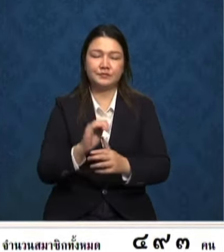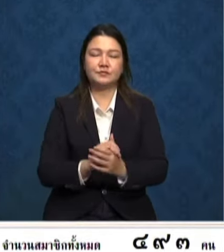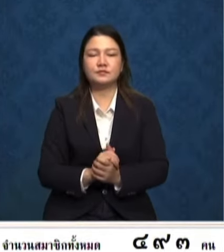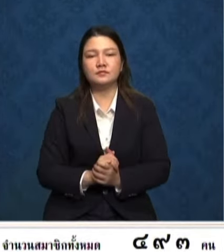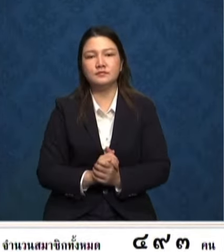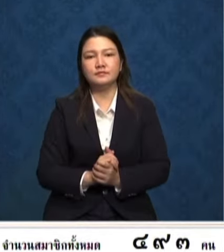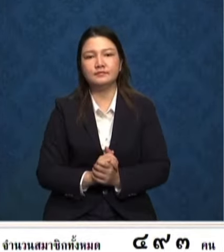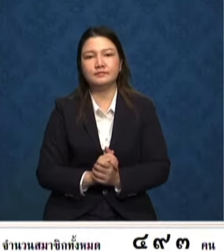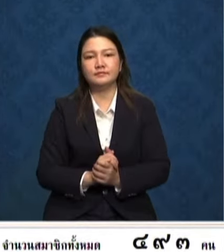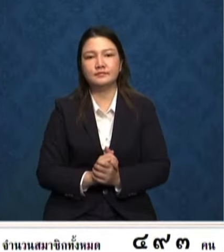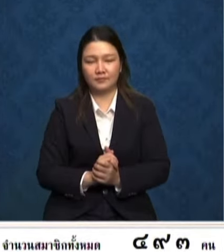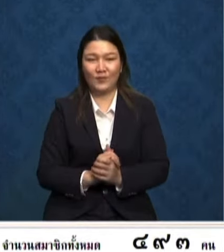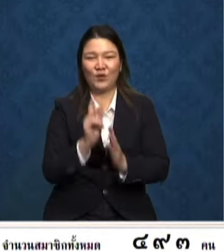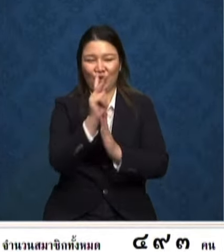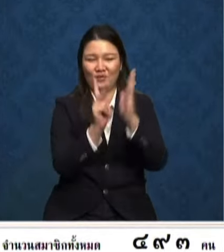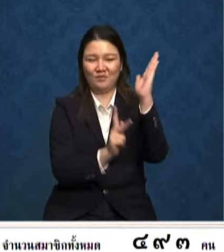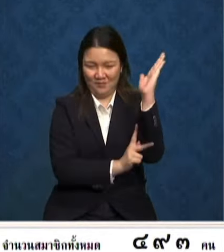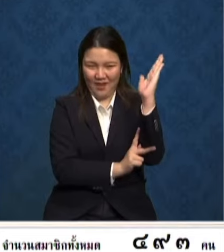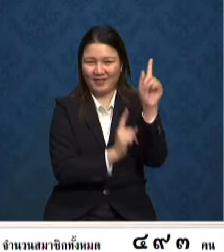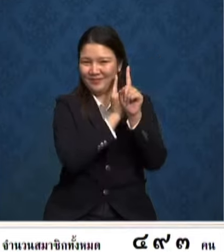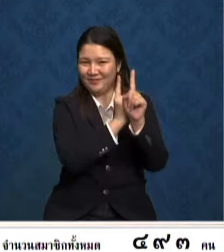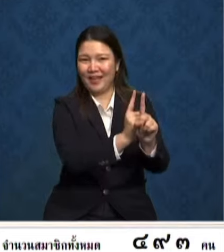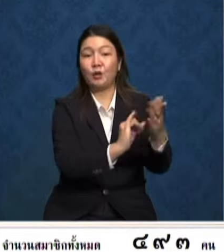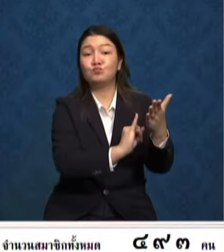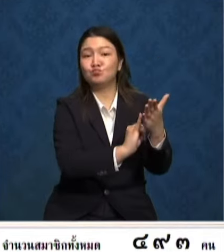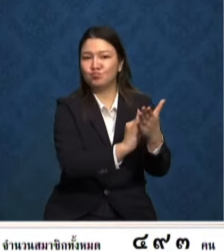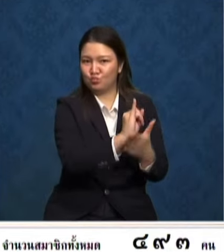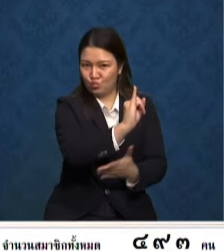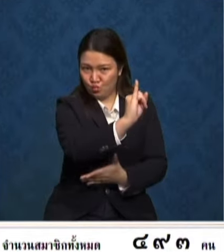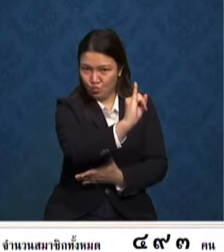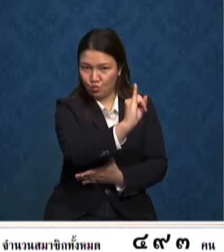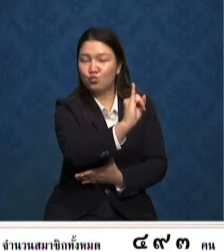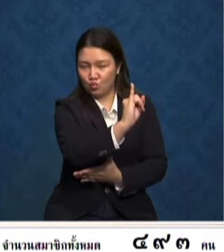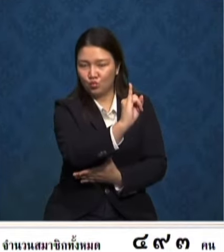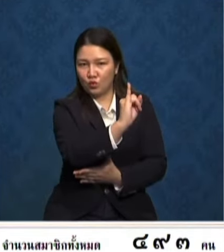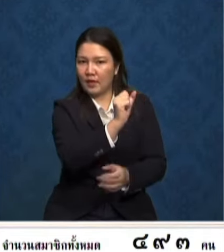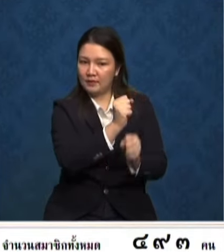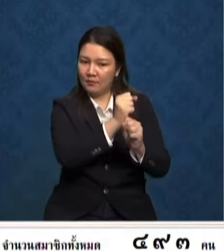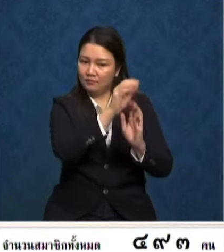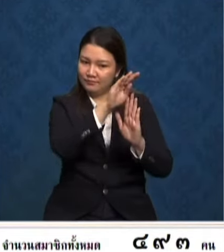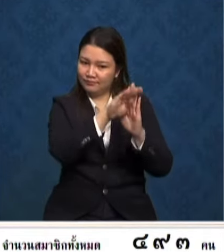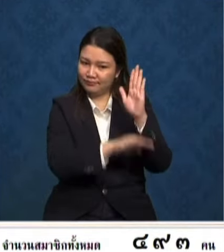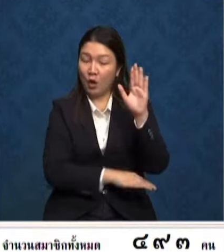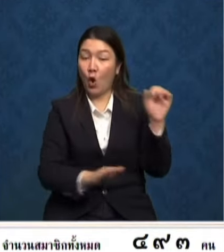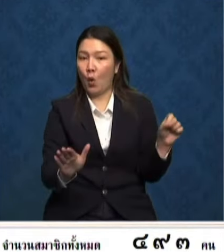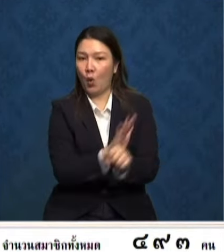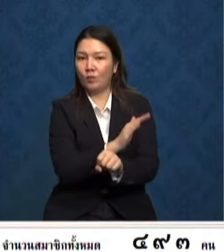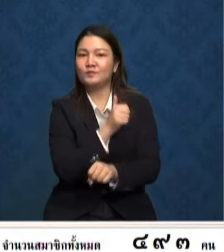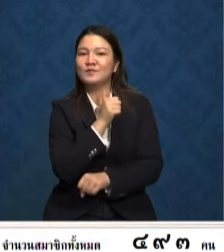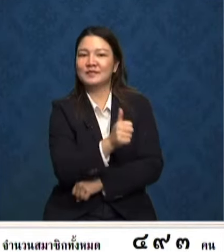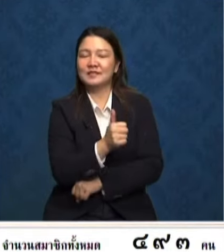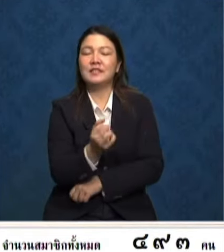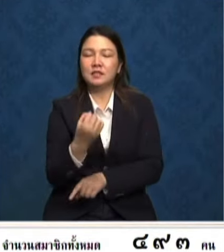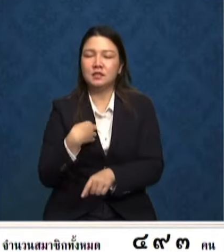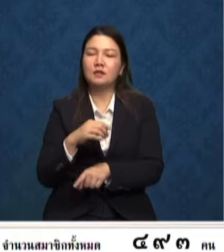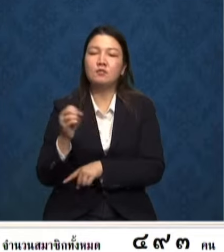การทำถูกกฎหมายหรือการทำตามกฎหมายอย่างครบถ้วนนั้นที่เราชอบพูดกัน